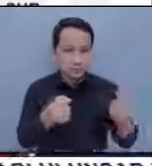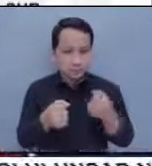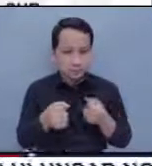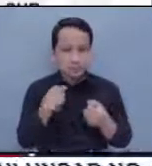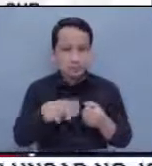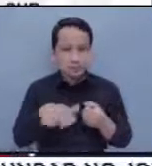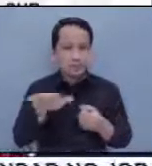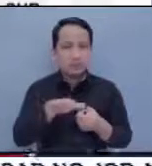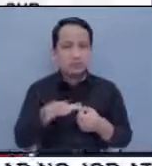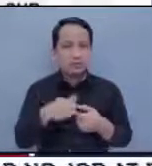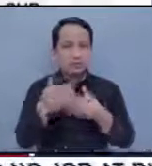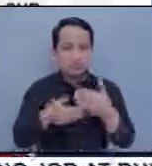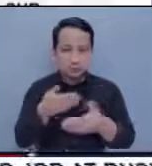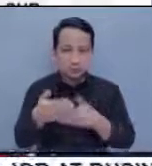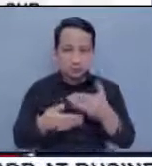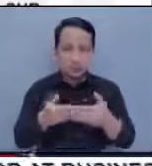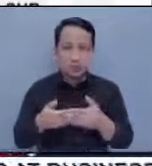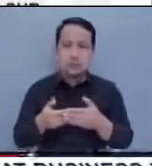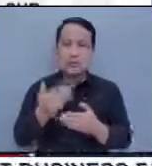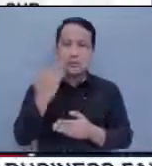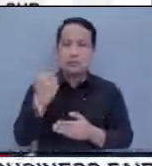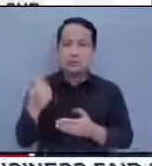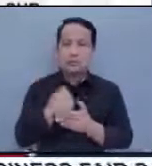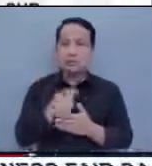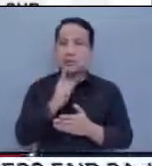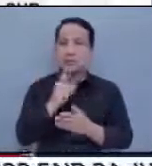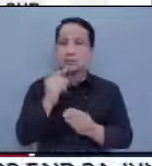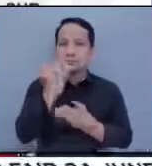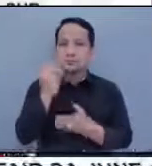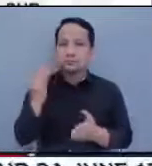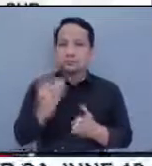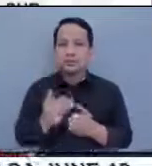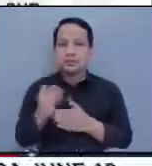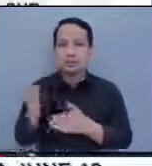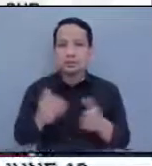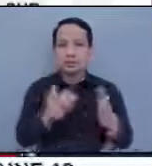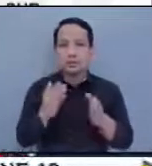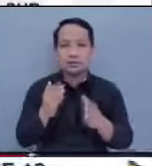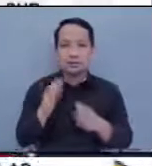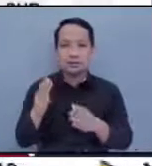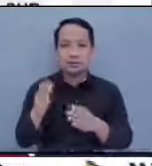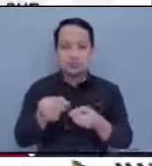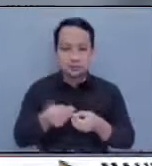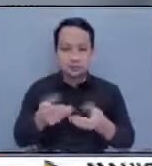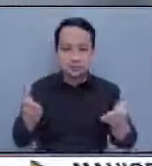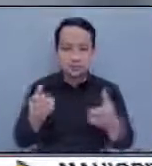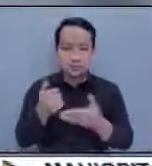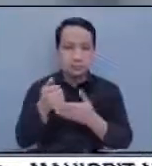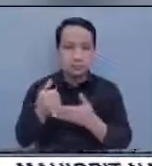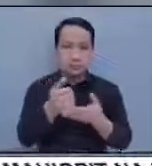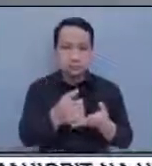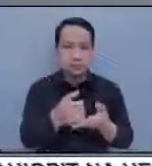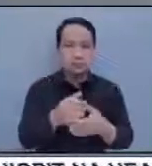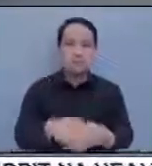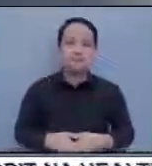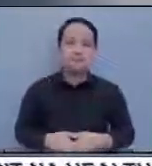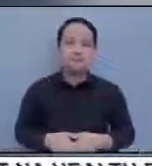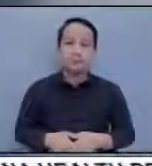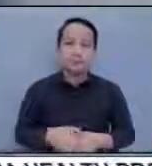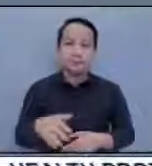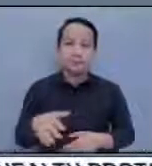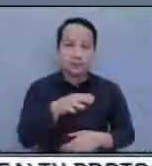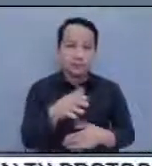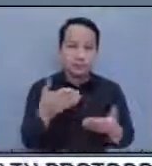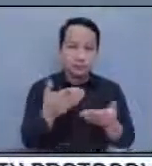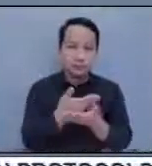proseso para po matiyak natin na magiging maayos itong pamamahagi ng tulong na ito. Isa sa mga bagong sakuna